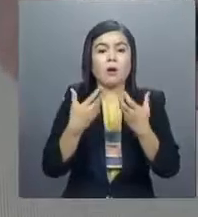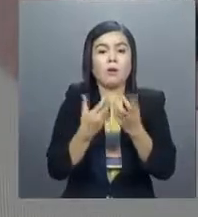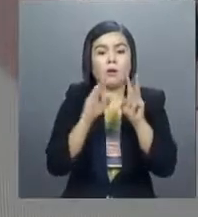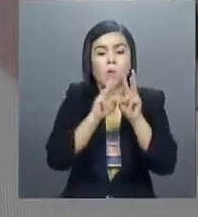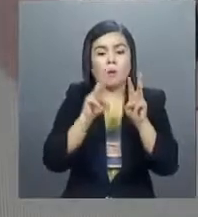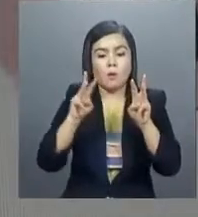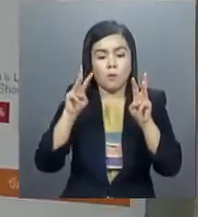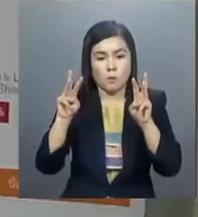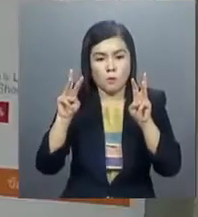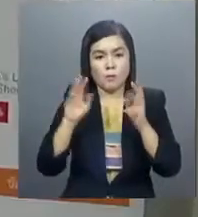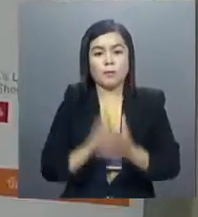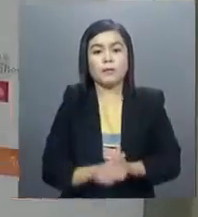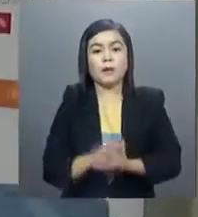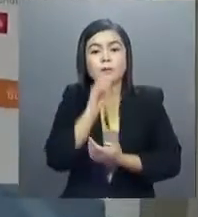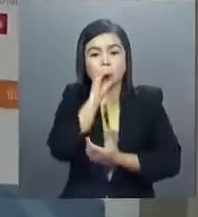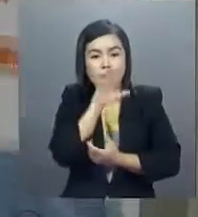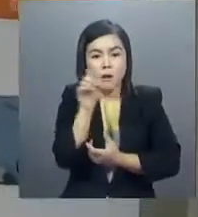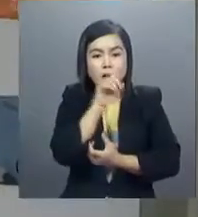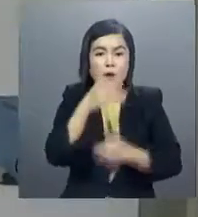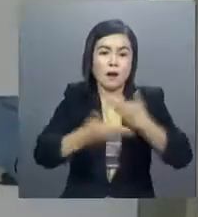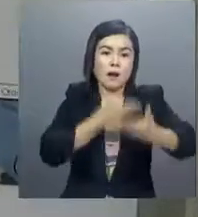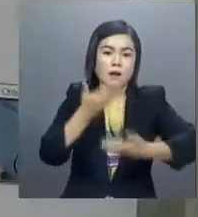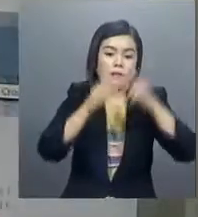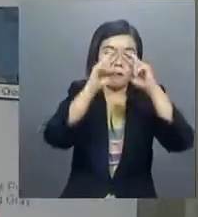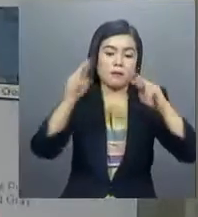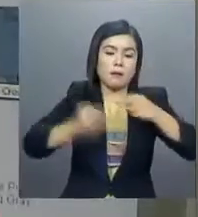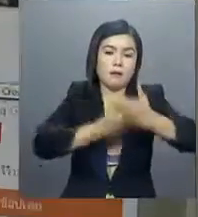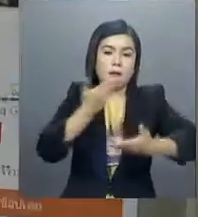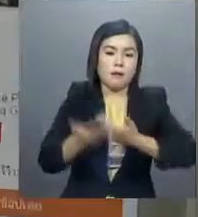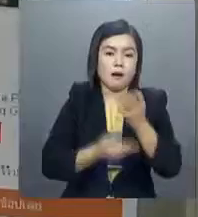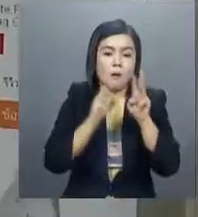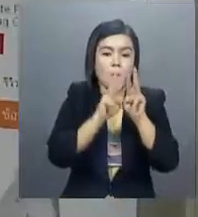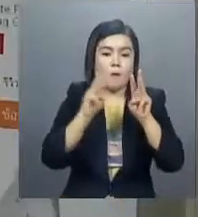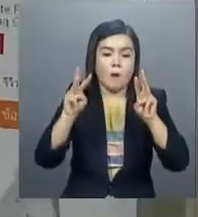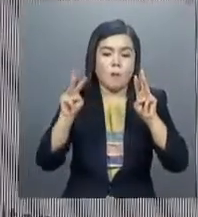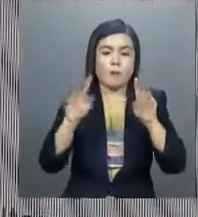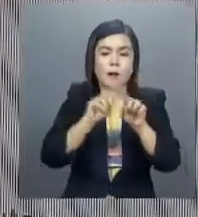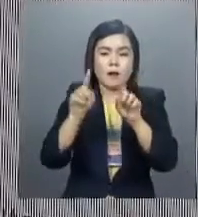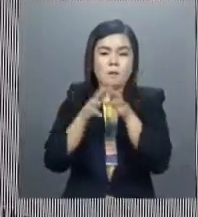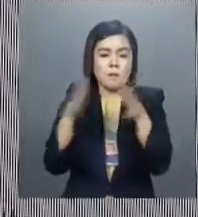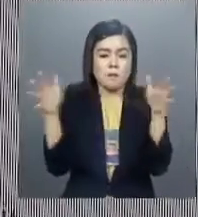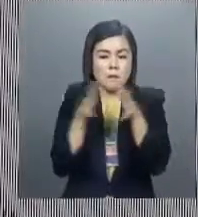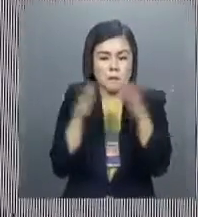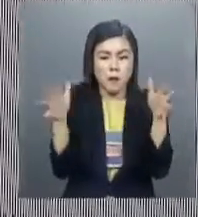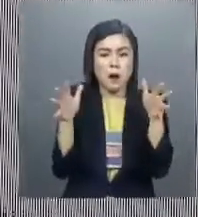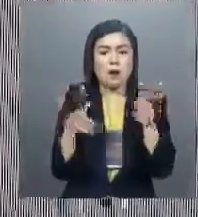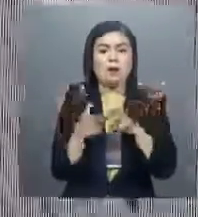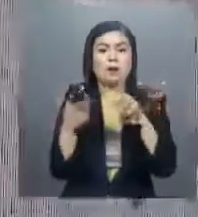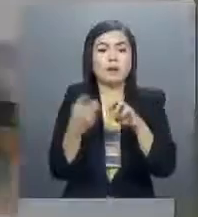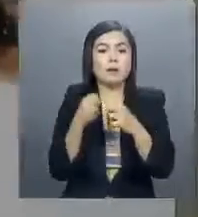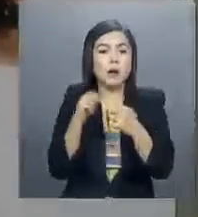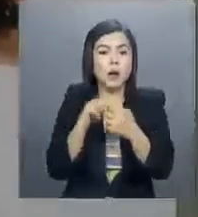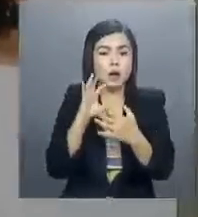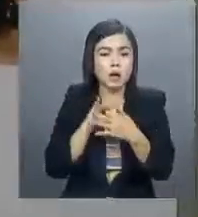พาณิชย์ระบุว่าการเติบโตแบบก้าวกระโดดของการซื้อขายสินค้าและบริการผ่านออนไลน์ทำให้ข้อพิพาทในการซื้อข